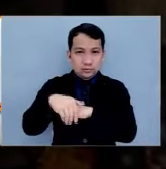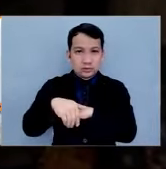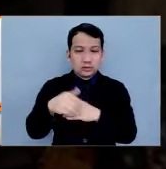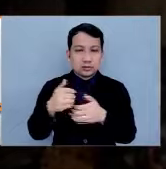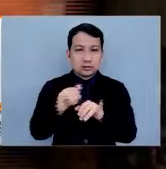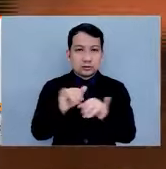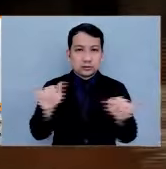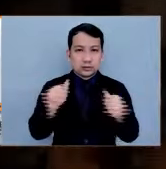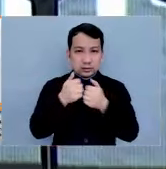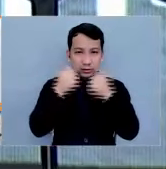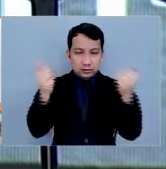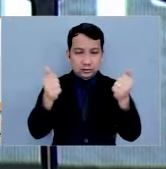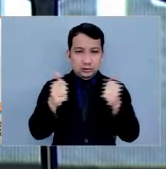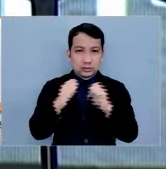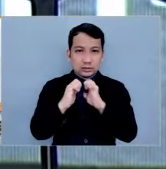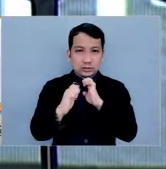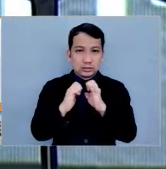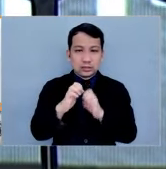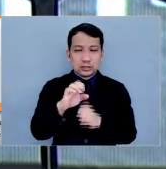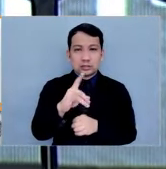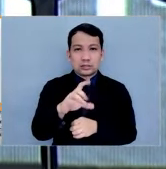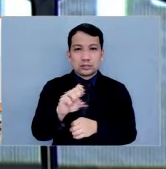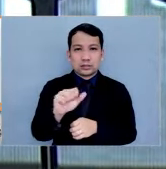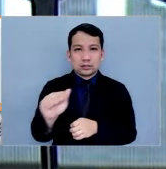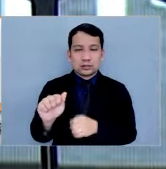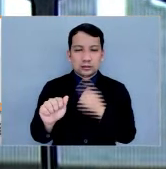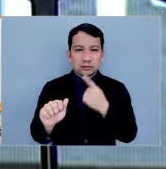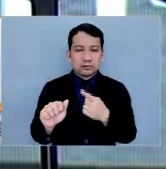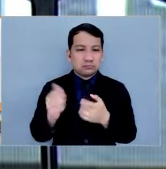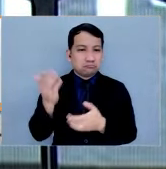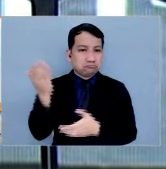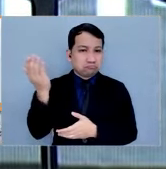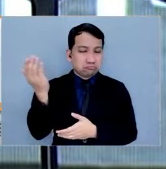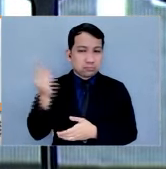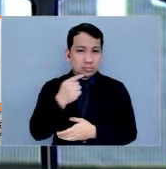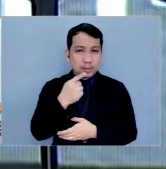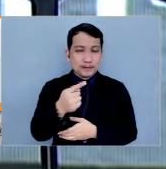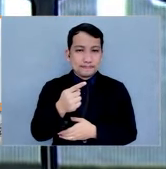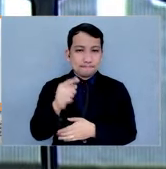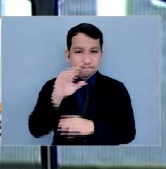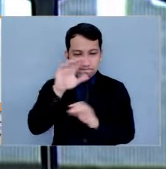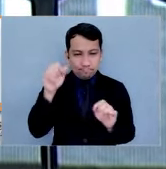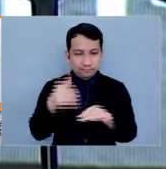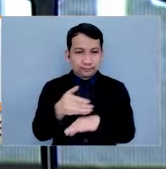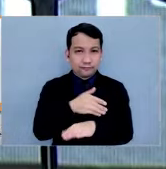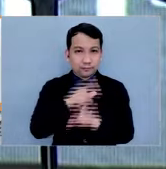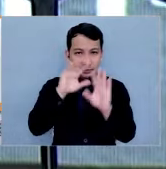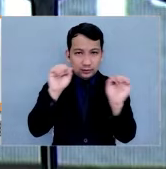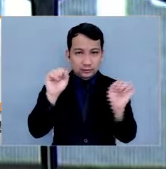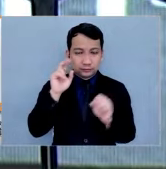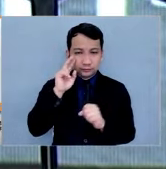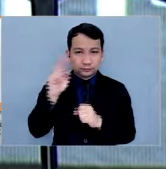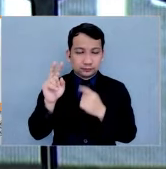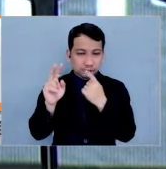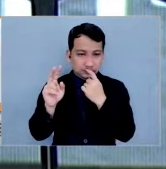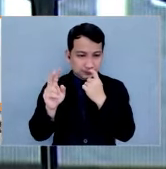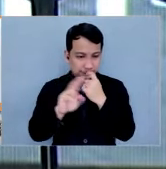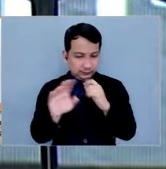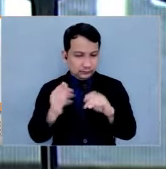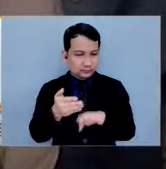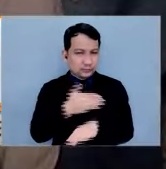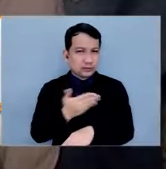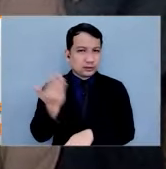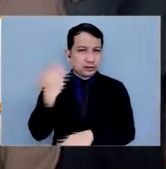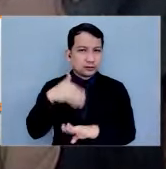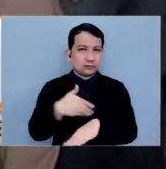EDSA People Revolution. Sa talumpati ng dating Pangulo, pumreno siya ng balat kay Pangulong Bongbong Marcos. Hindi gaya nung nasa Davao siya na